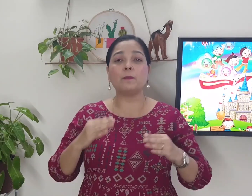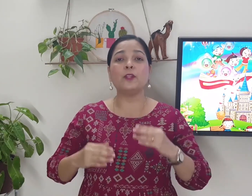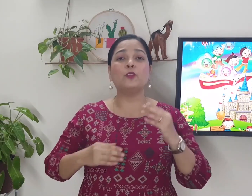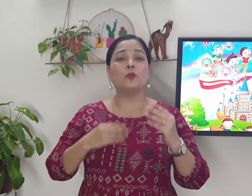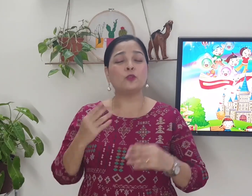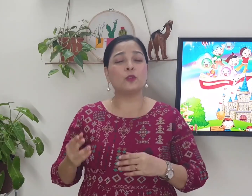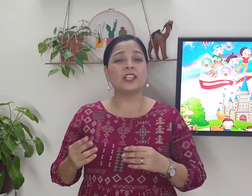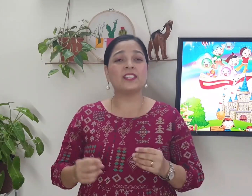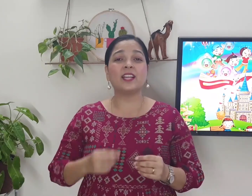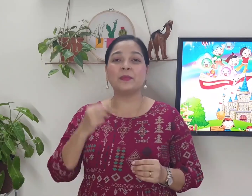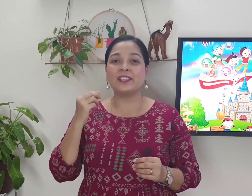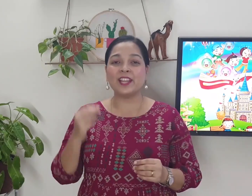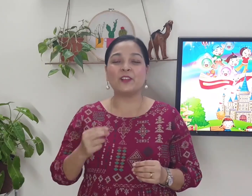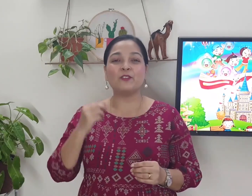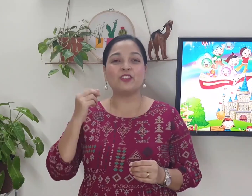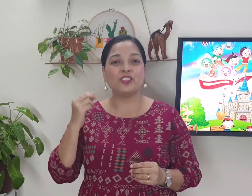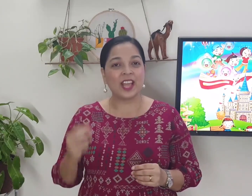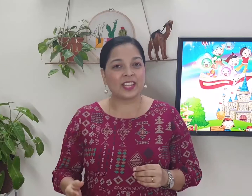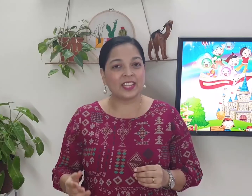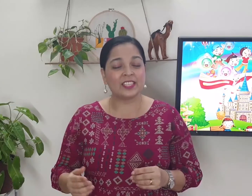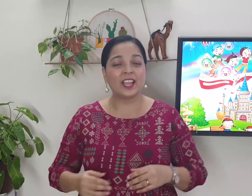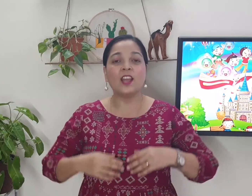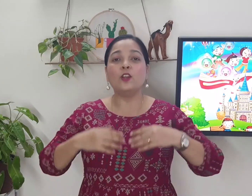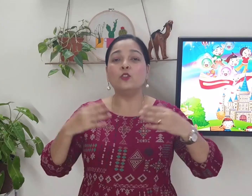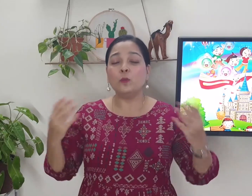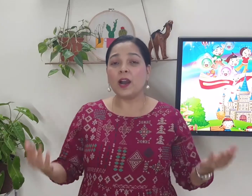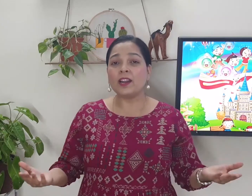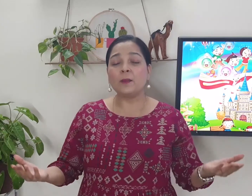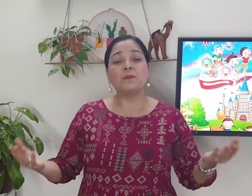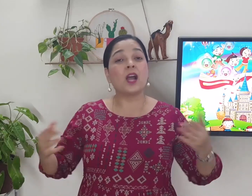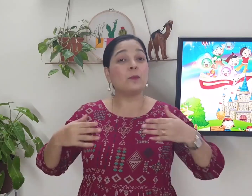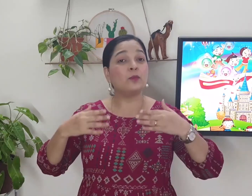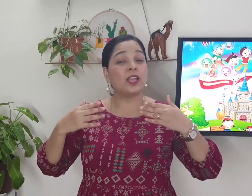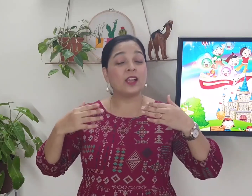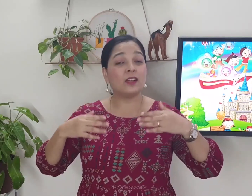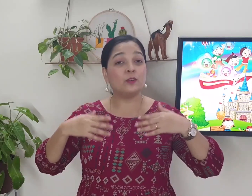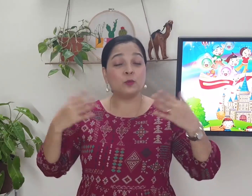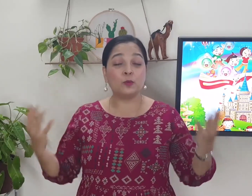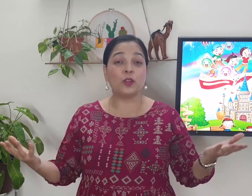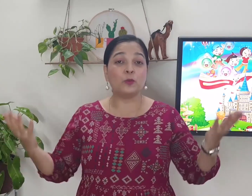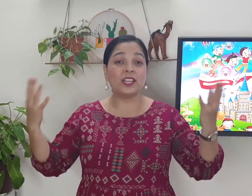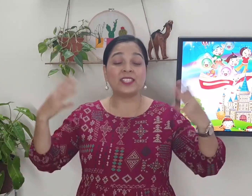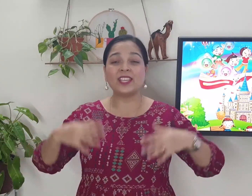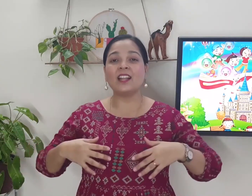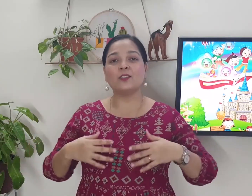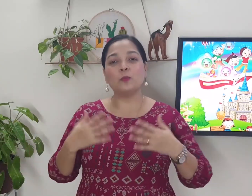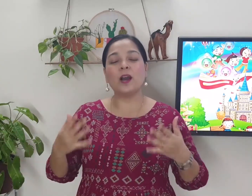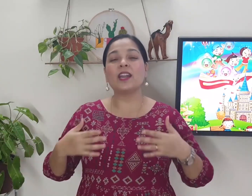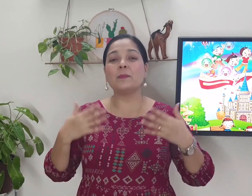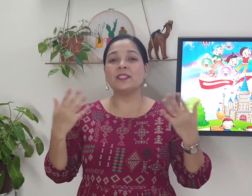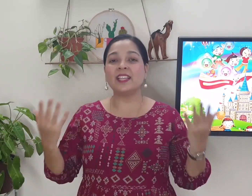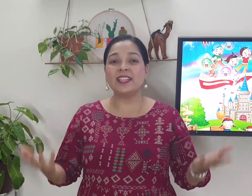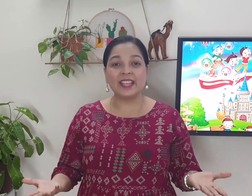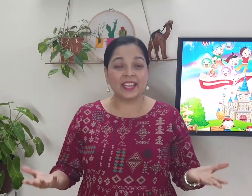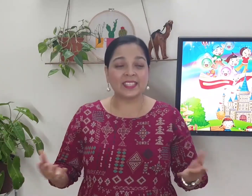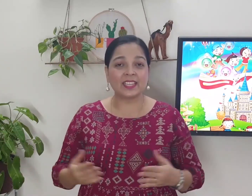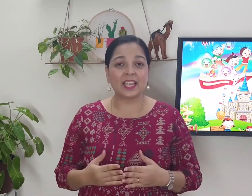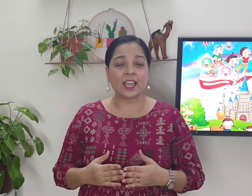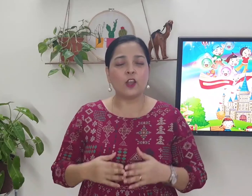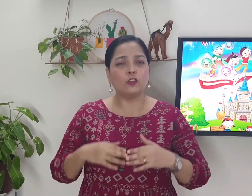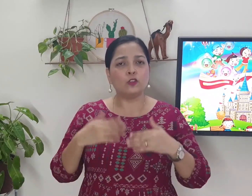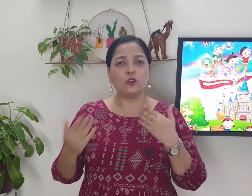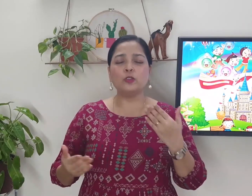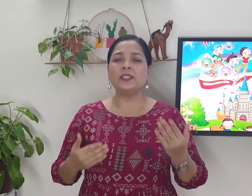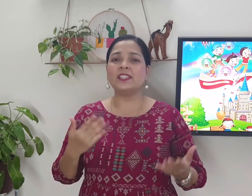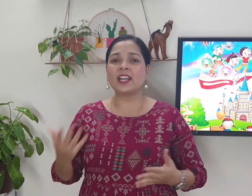आठवड्याभर सुरू असते, तर तुम्ही आपल्या मित्रांबरोबर ही लिंक शेअर करू शकता आणि परत तुम्ही त्यांच्याबरोबर हा कार्यक्रम बघू शकता.